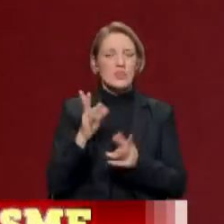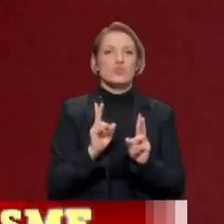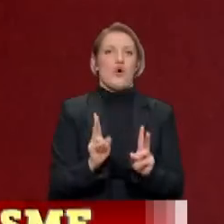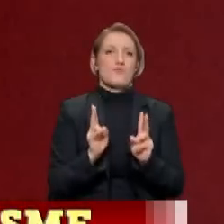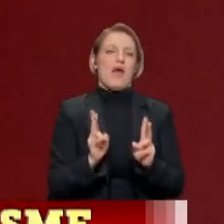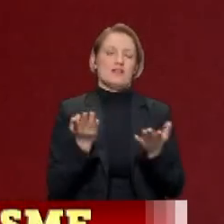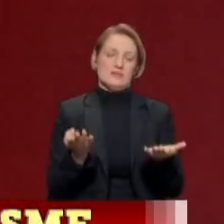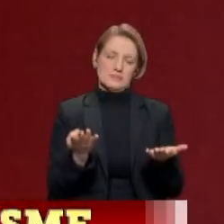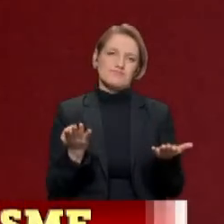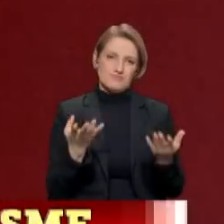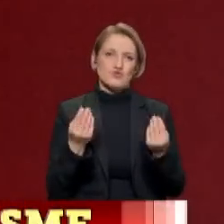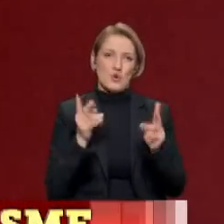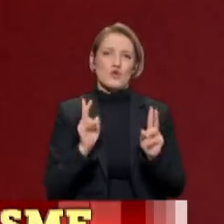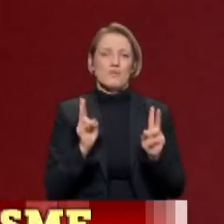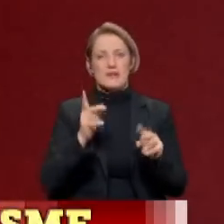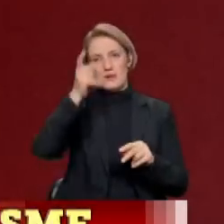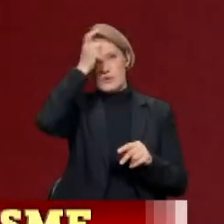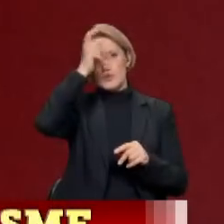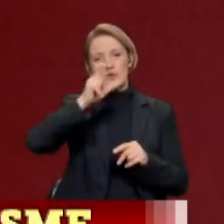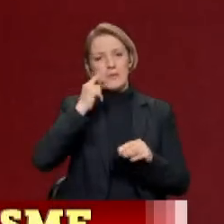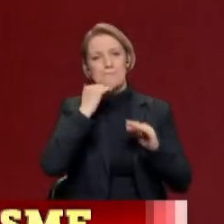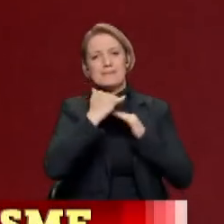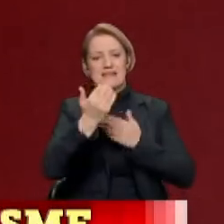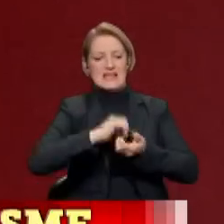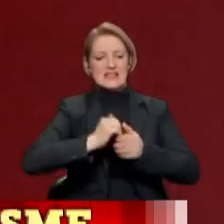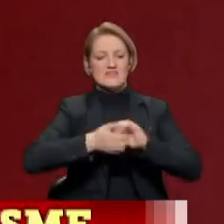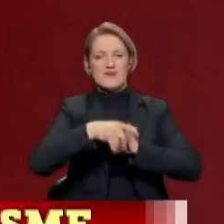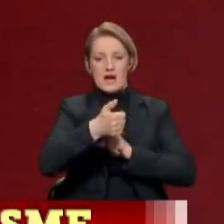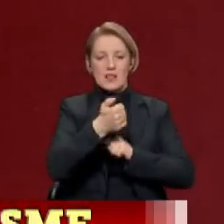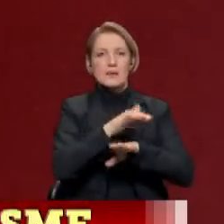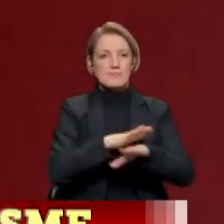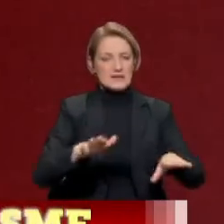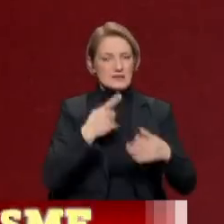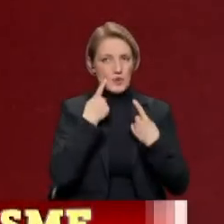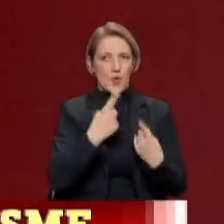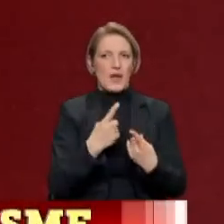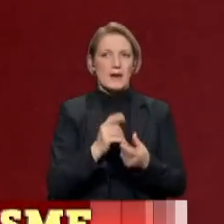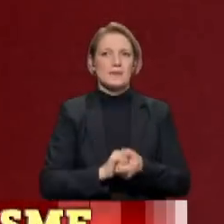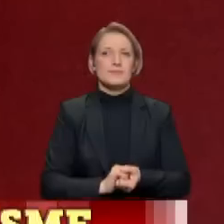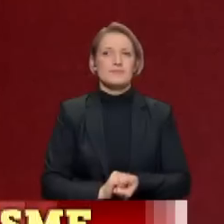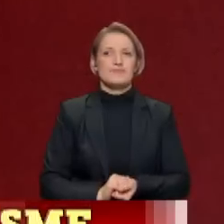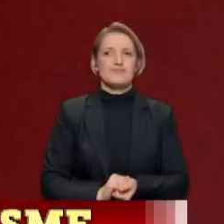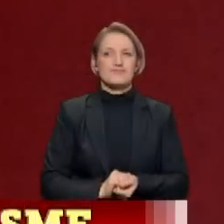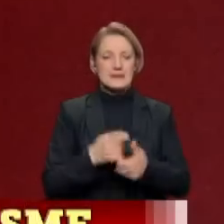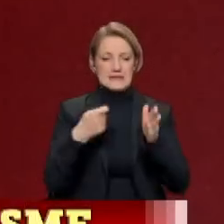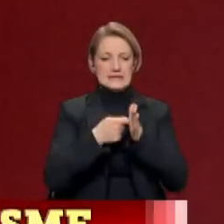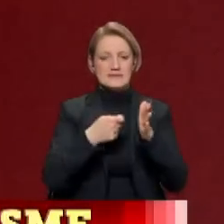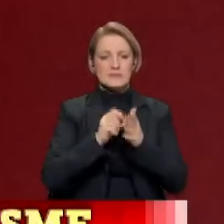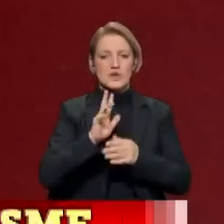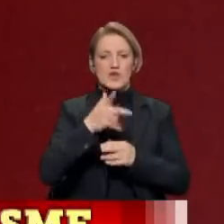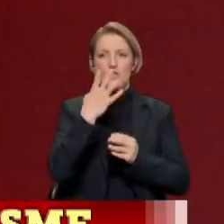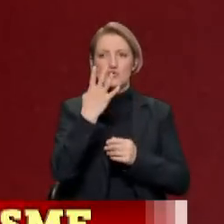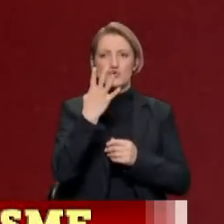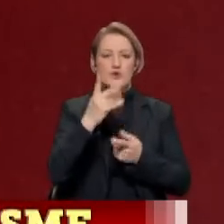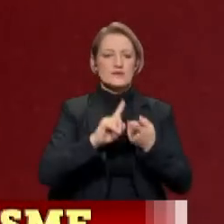normal, çok normal. Türkiye'de işte bu Millet İttifakı bakımından, altılı masa bakımından ismi geçen zaten